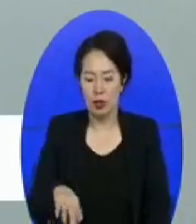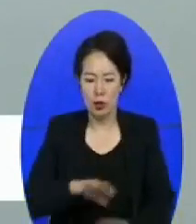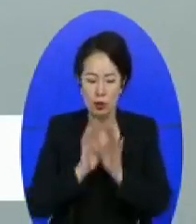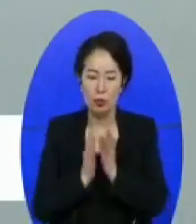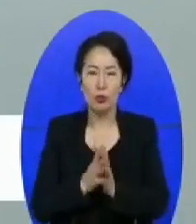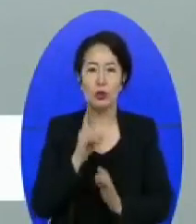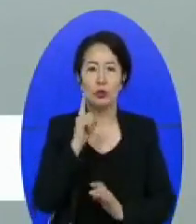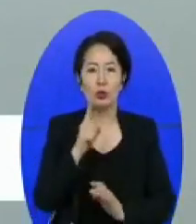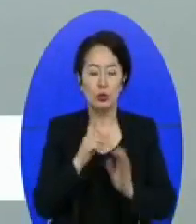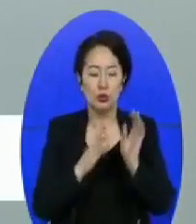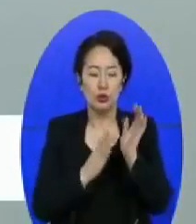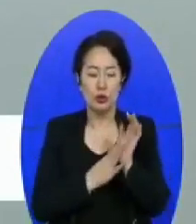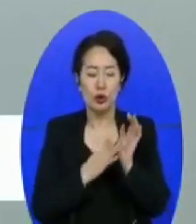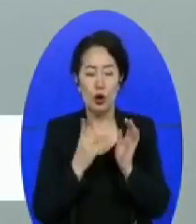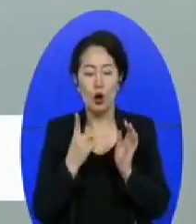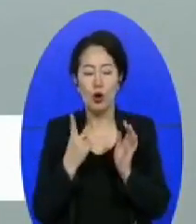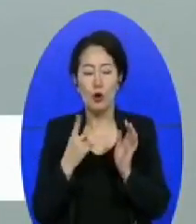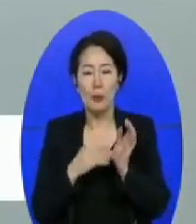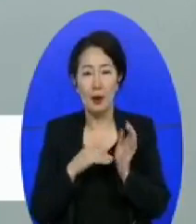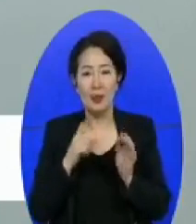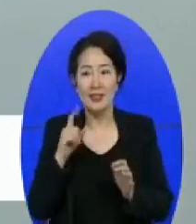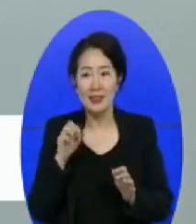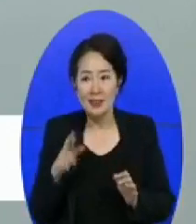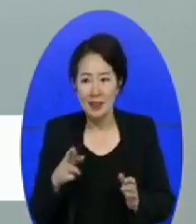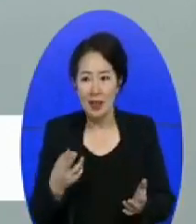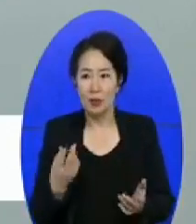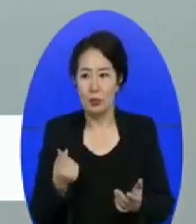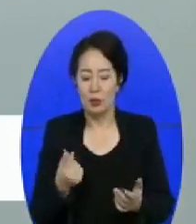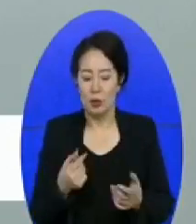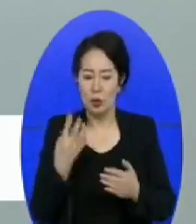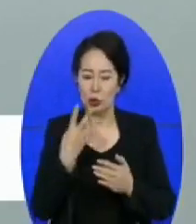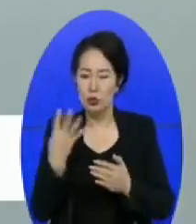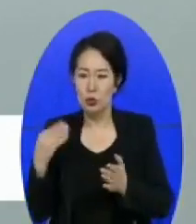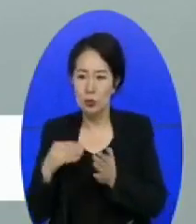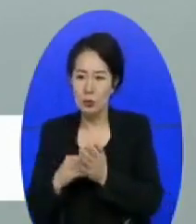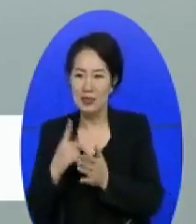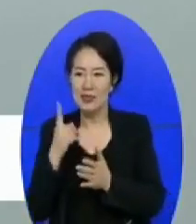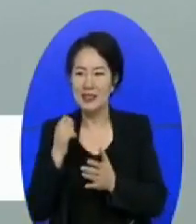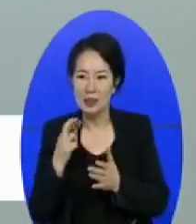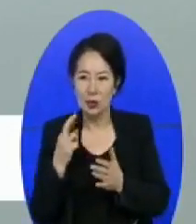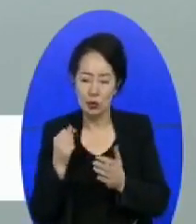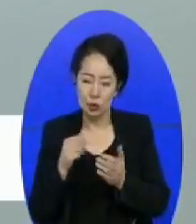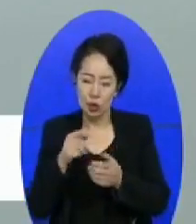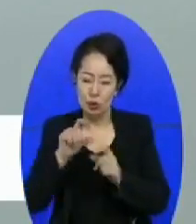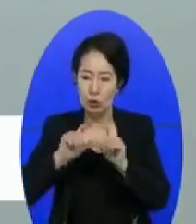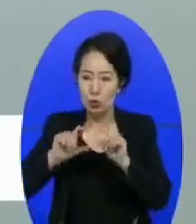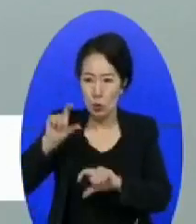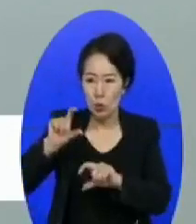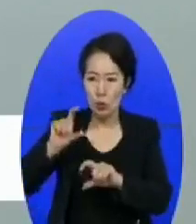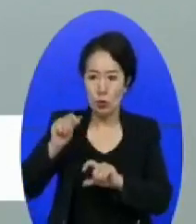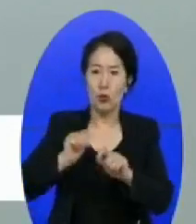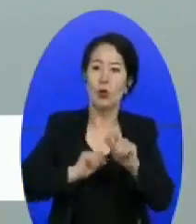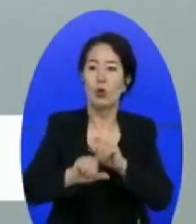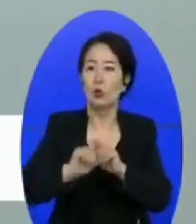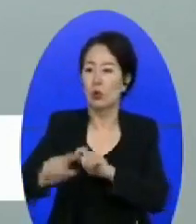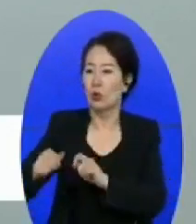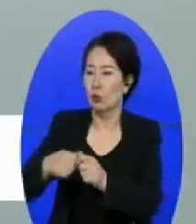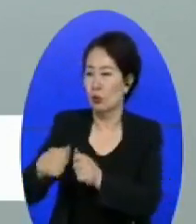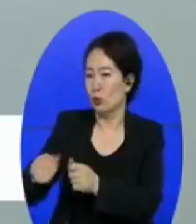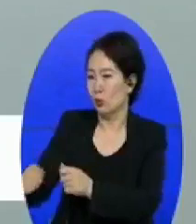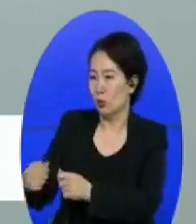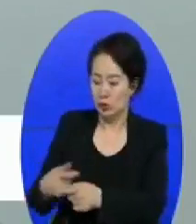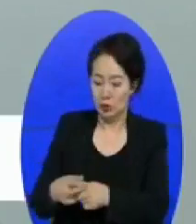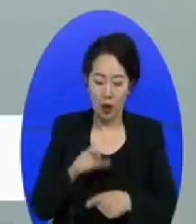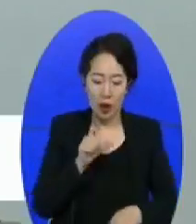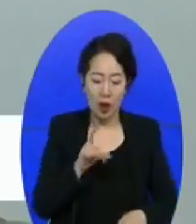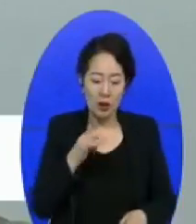сая төгрөгний 44 мянган хүн сая төгрөг хүртэлх зөрүүг нь олох ингээд 240 мянган хүний эрдэнэс